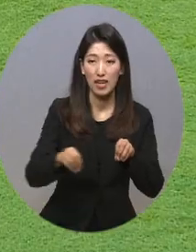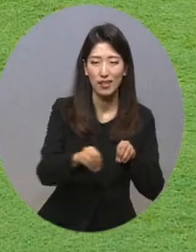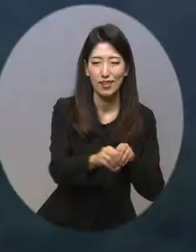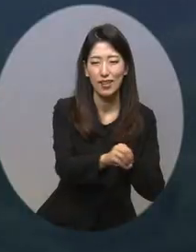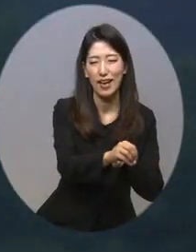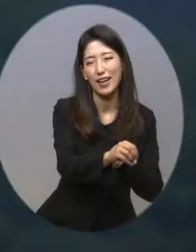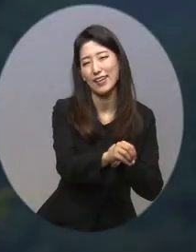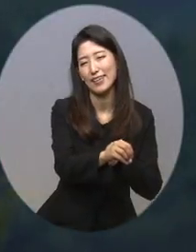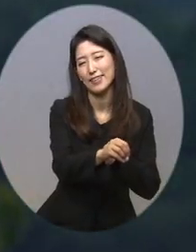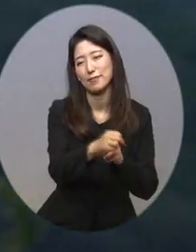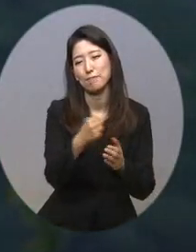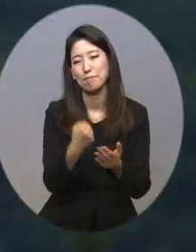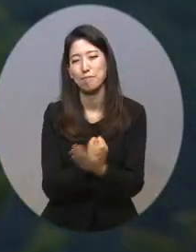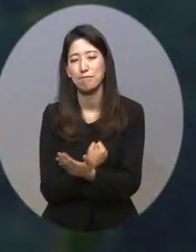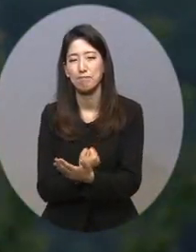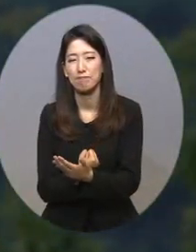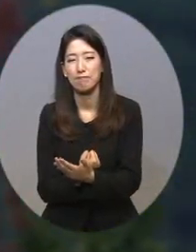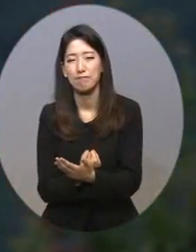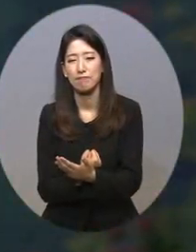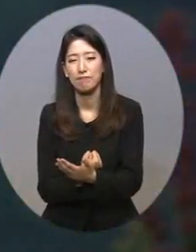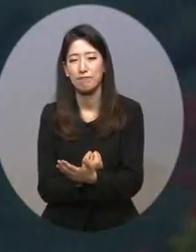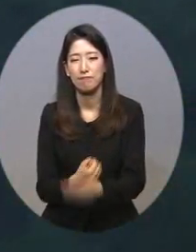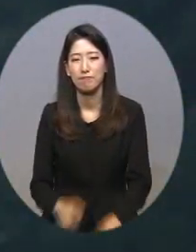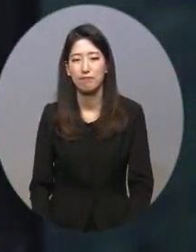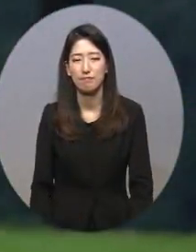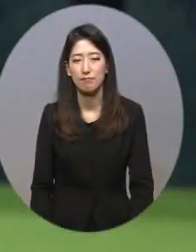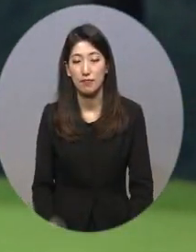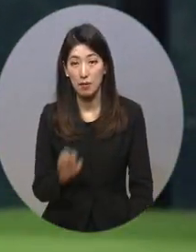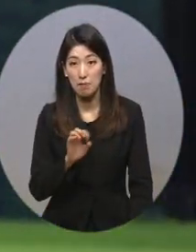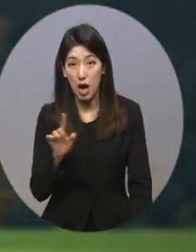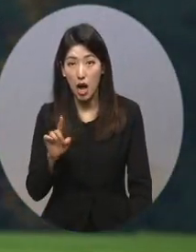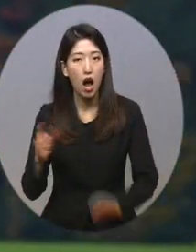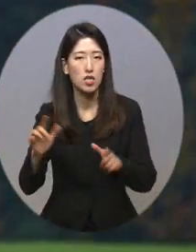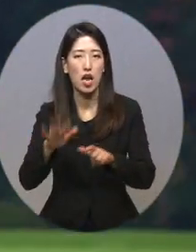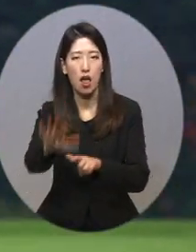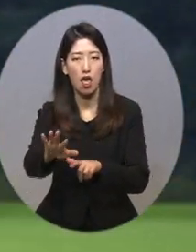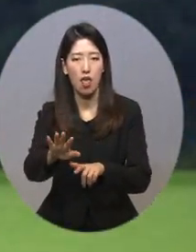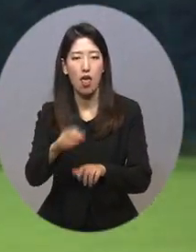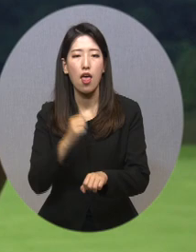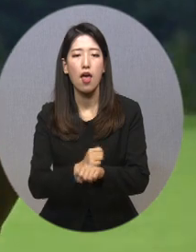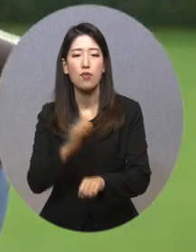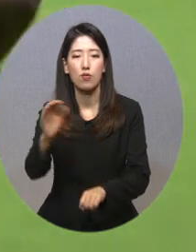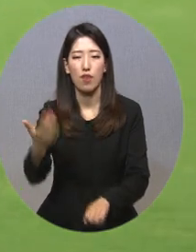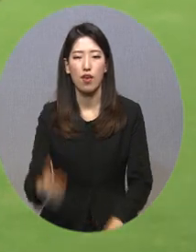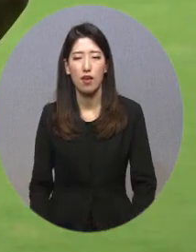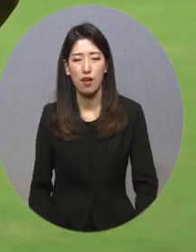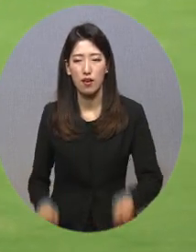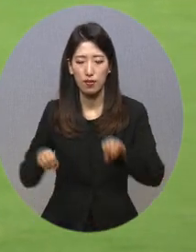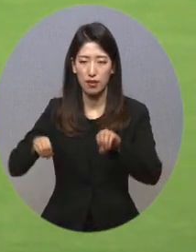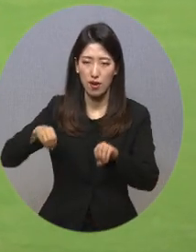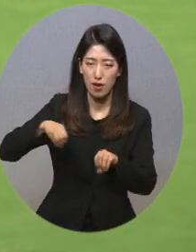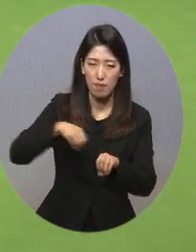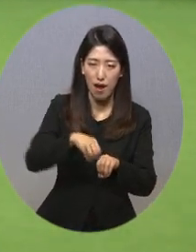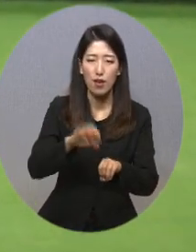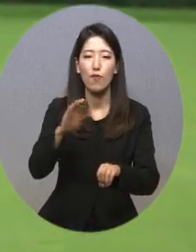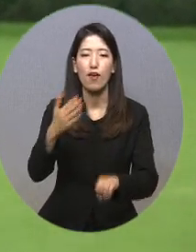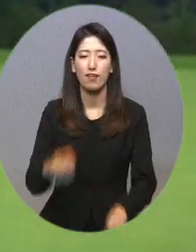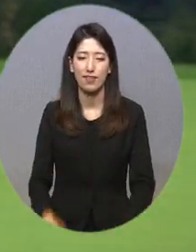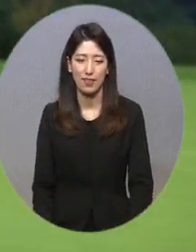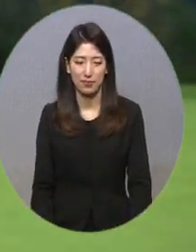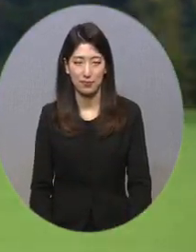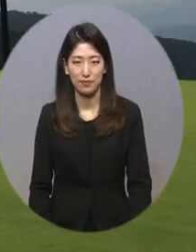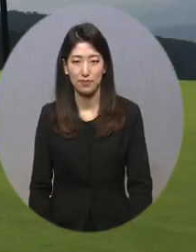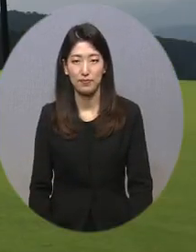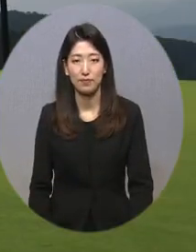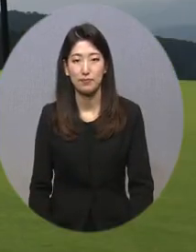나이스 파. 나이스 파. 어? 어? 아니야. 해야지. 이거는 조금. 아 해야 돼. 아, 뭐라고? 내리막이야. 원래 내리막은 영훈아 오케이 받는 거